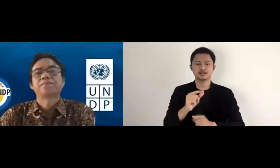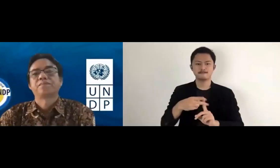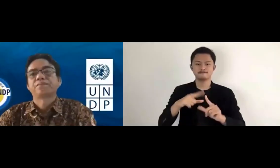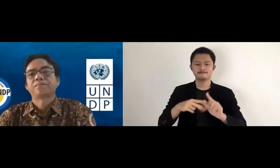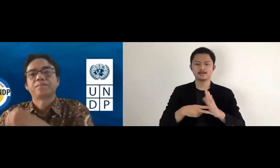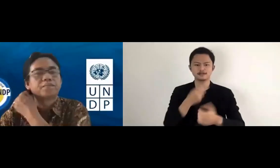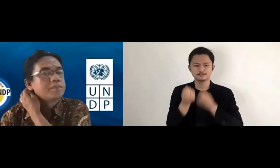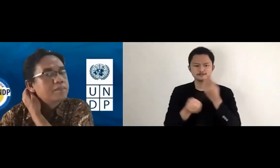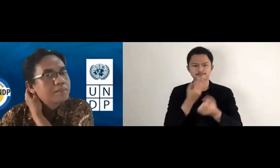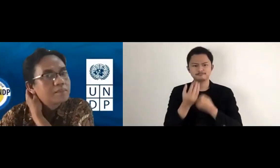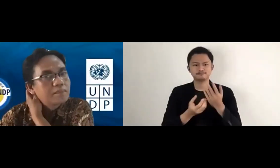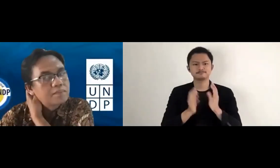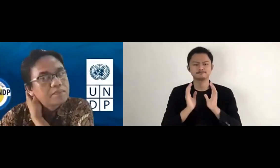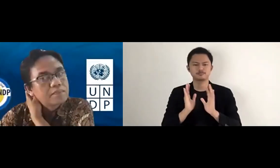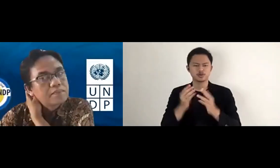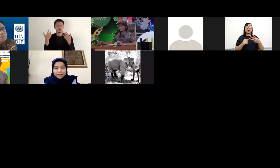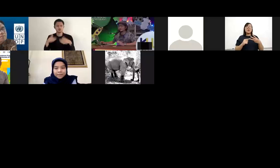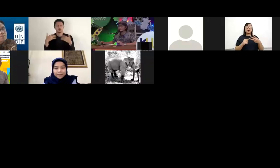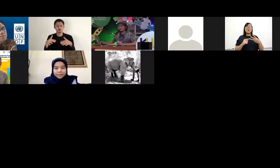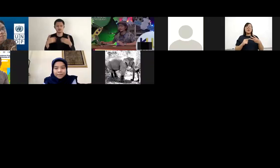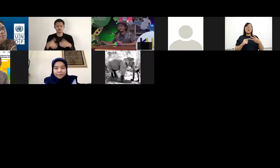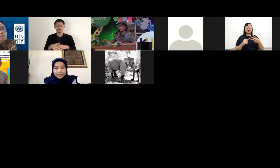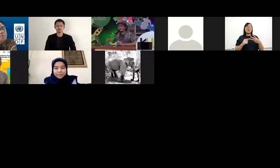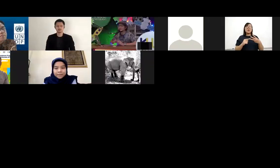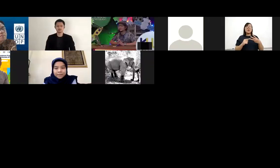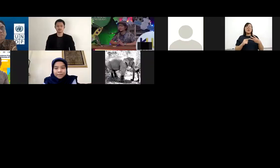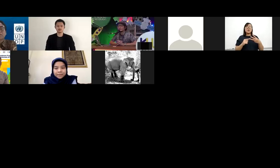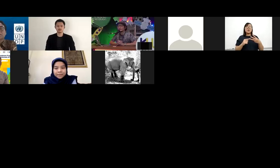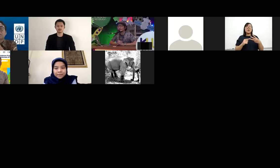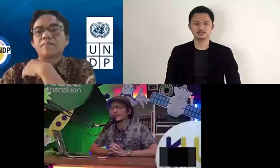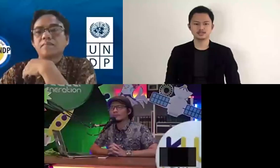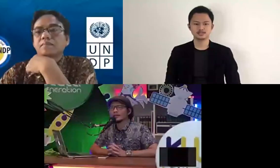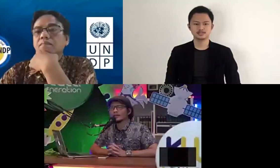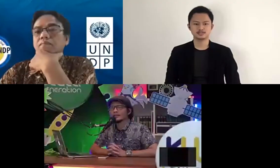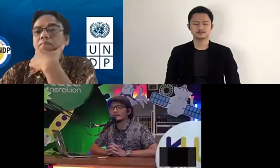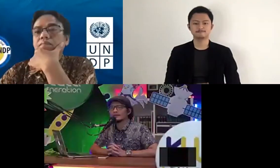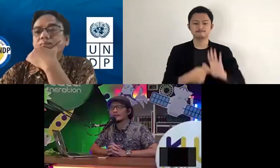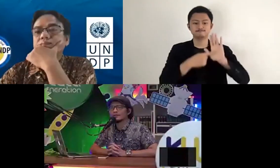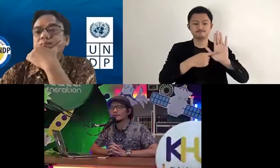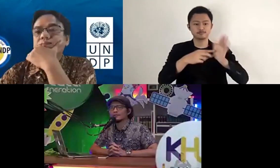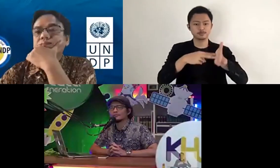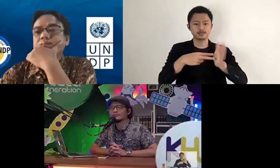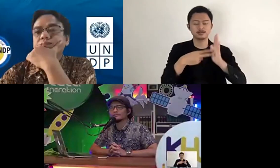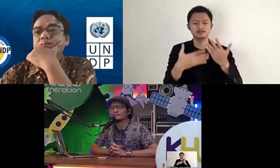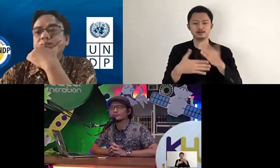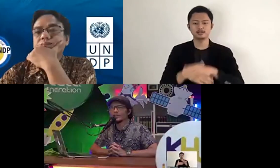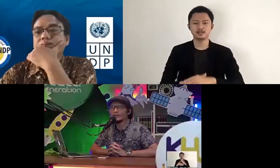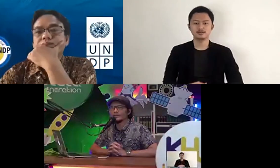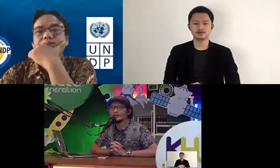pendekat penjelasan yang sangat komprehensif dan padat memperlihatkan kepada kita begitu